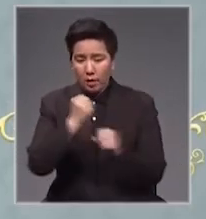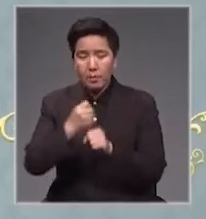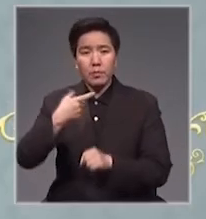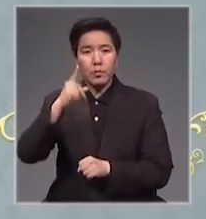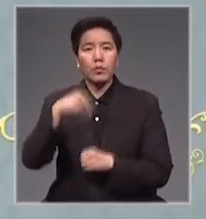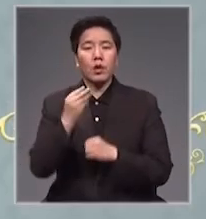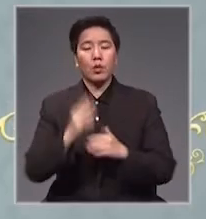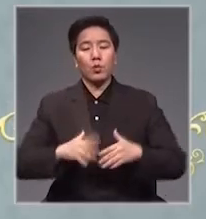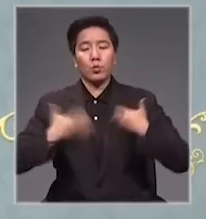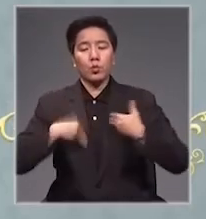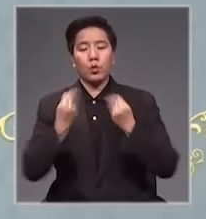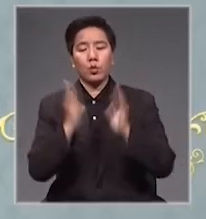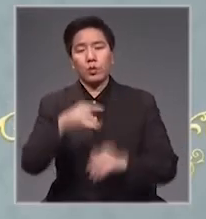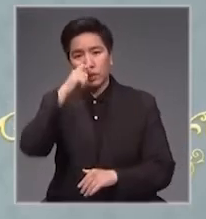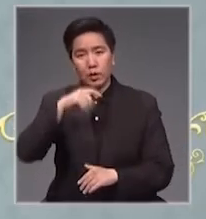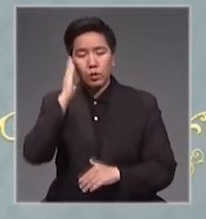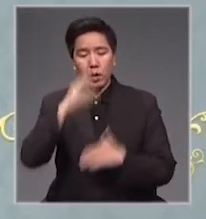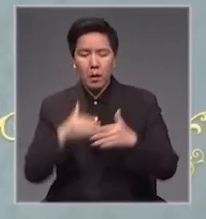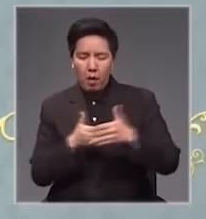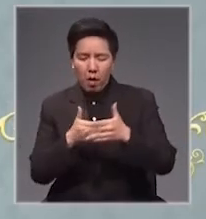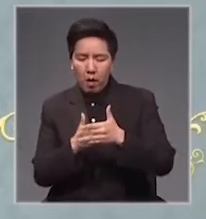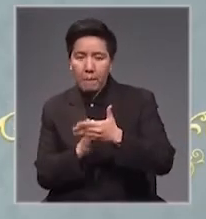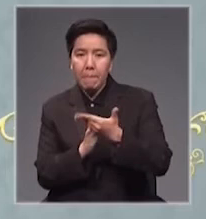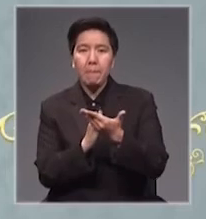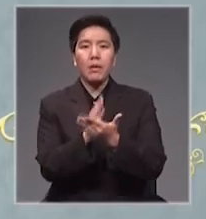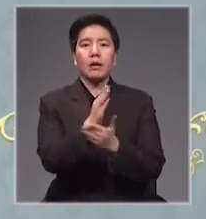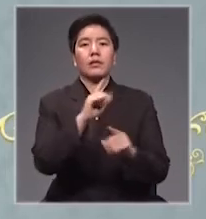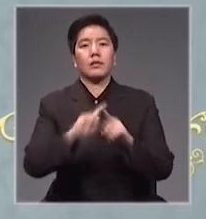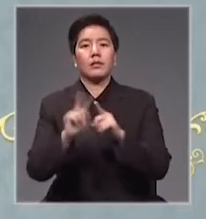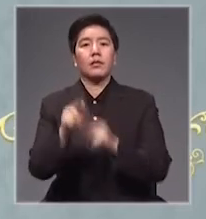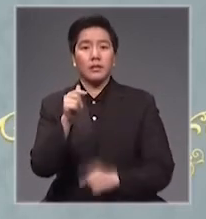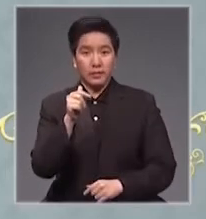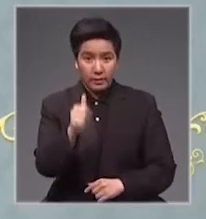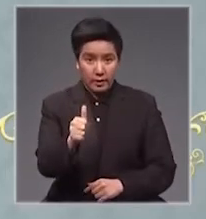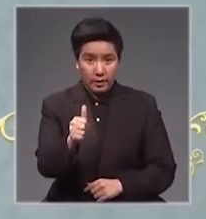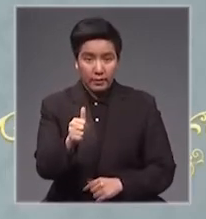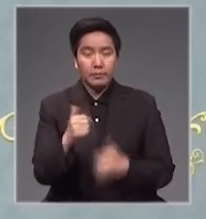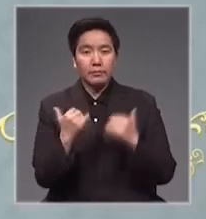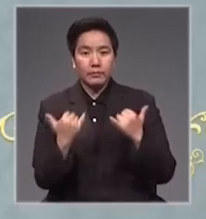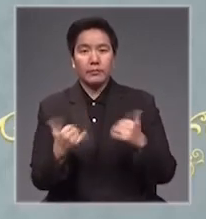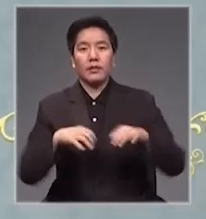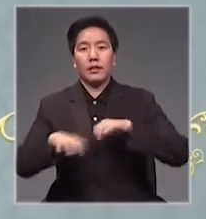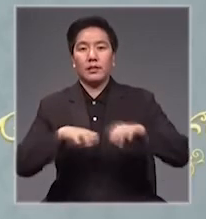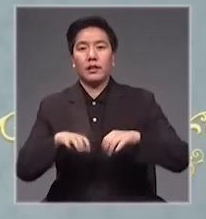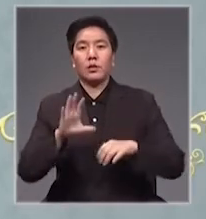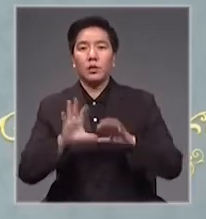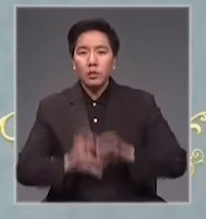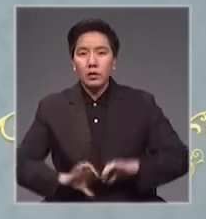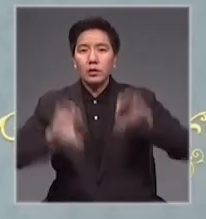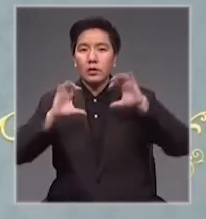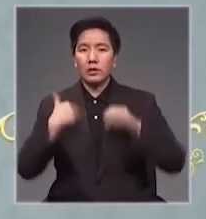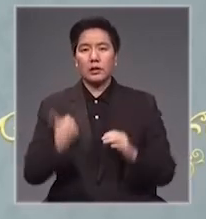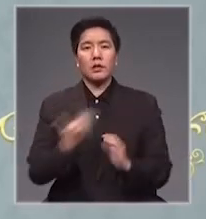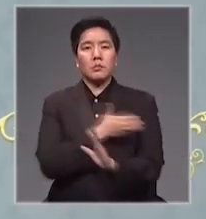ของพี่น้องชาวไทยเพื่อจะได้ก้าวข้ามความขัดแย้งและกับดักต่างๆไปได้ด้วยกันสำหรับการบริหารราชการแผ่นดินของรัฐบาล